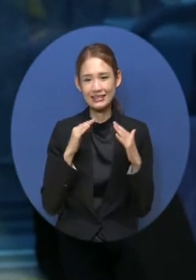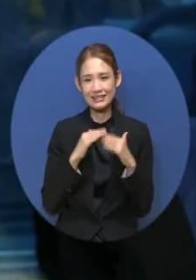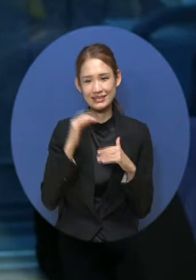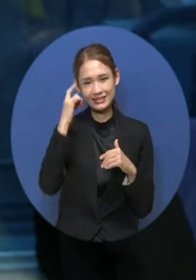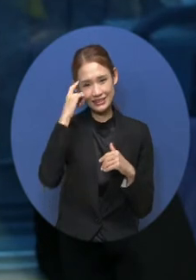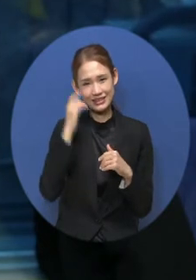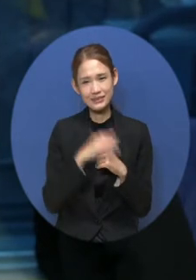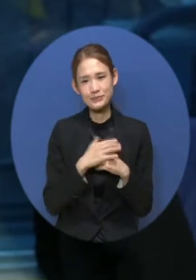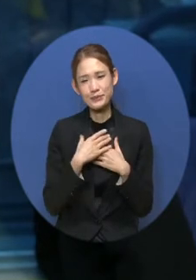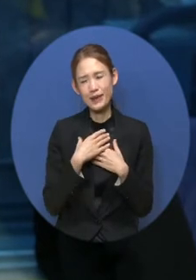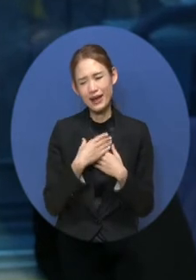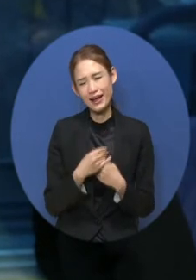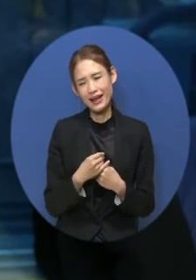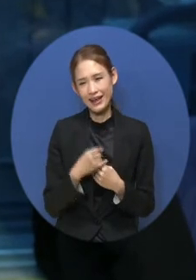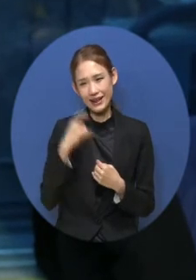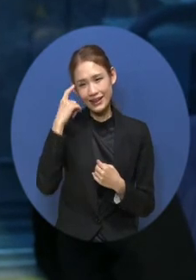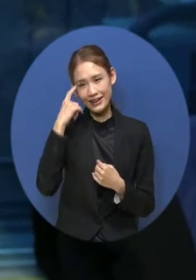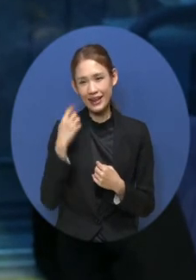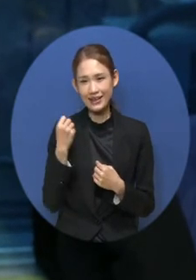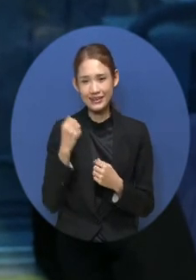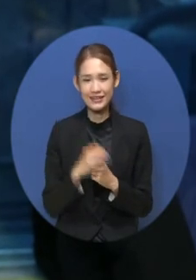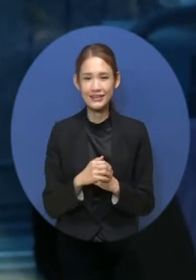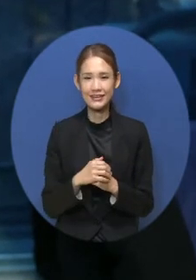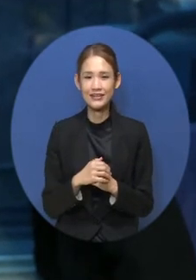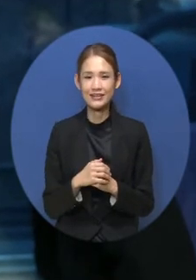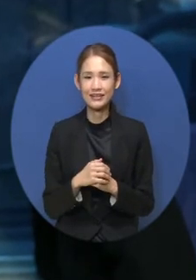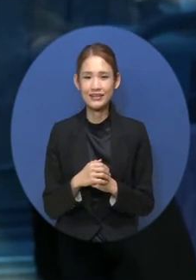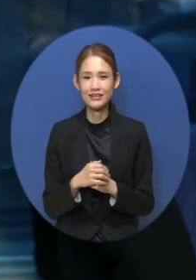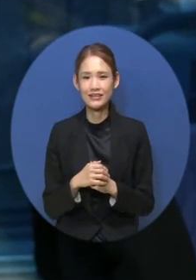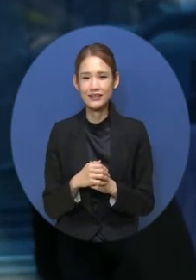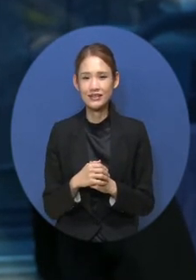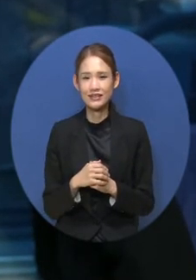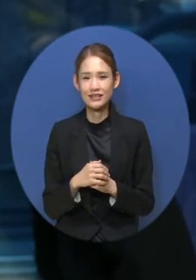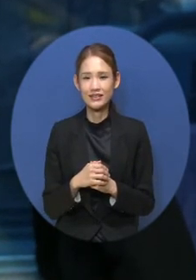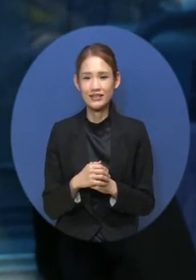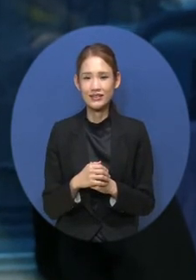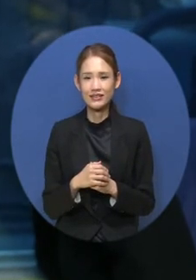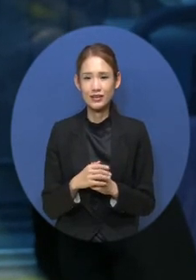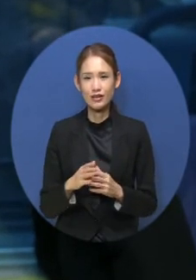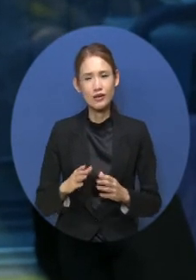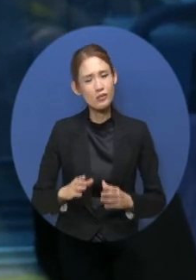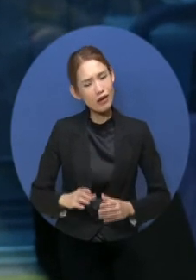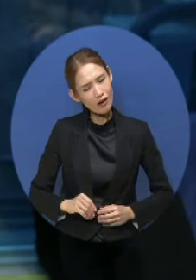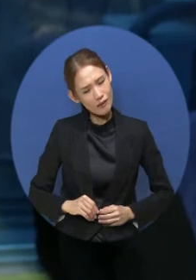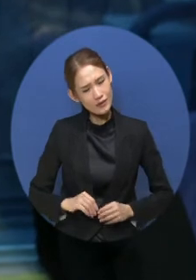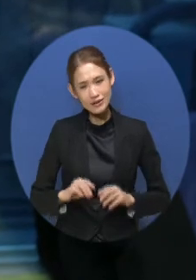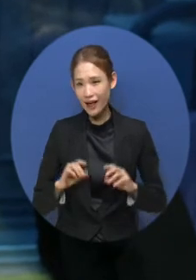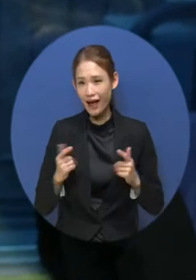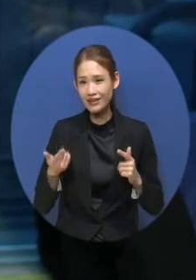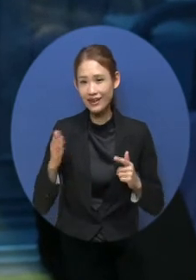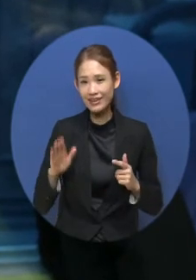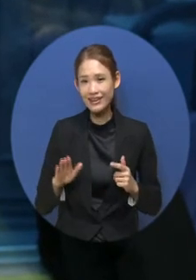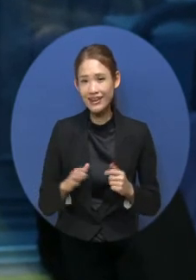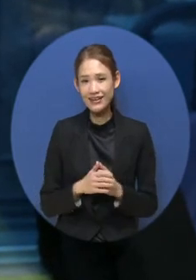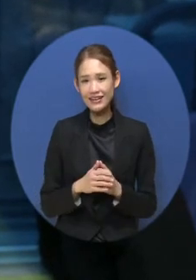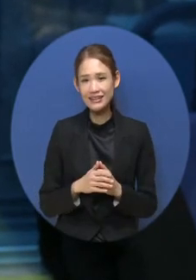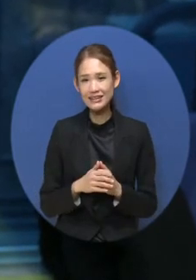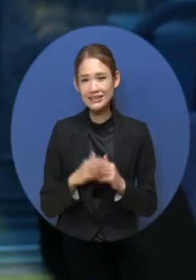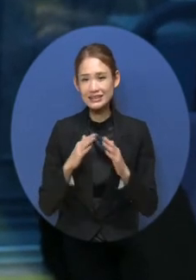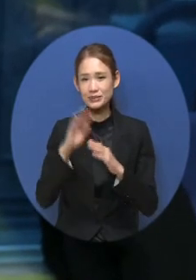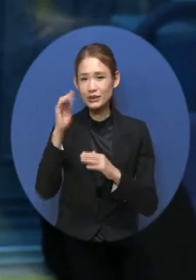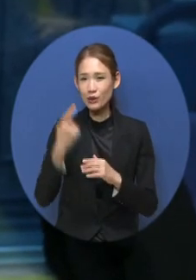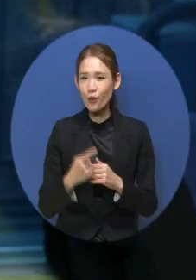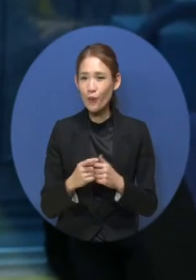때문에 일단 안도감이 들고 그래도 배가 안 고픈 것 같다가도 집에 들어오면 때가 되면 확실히